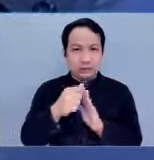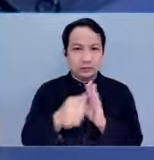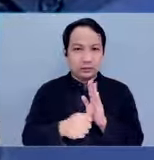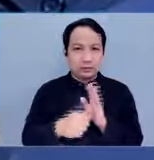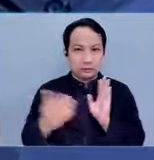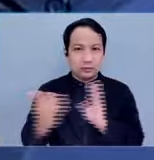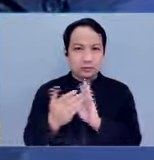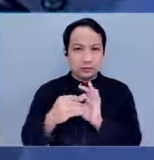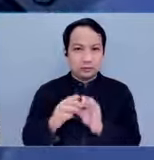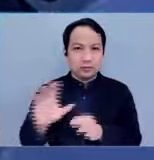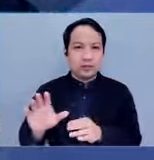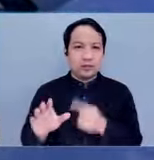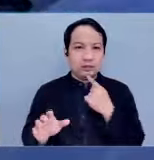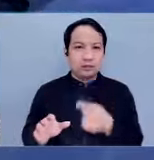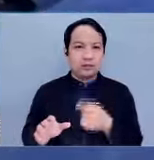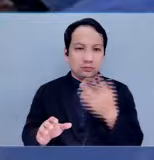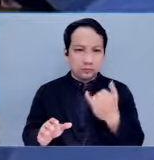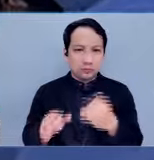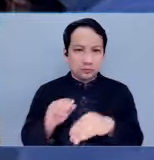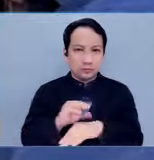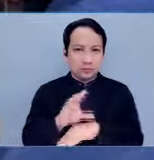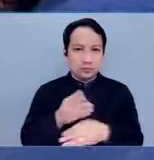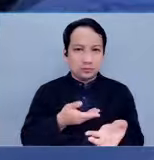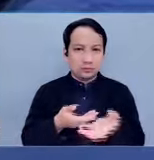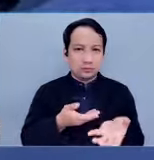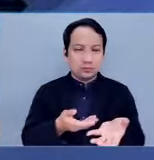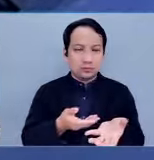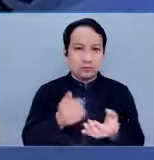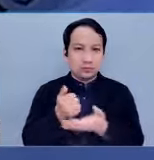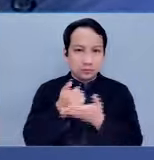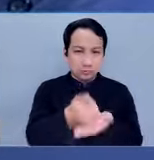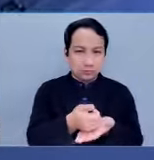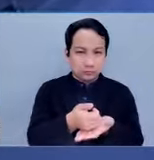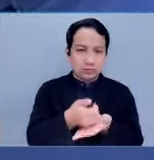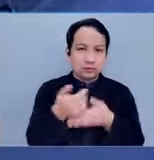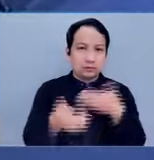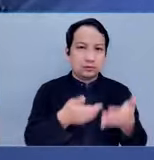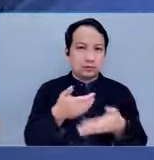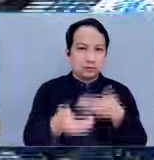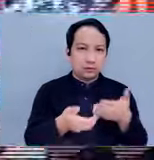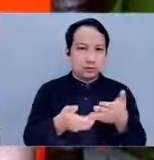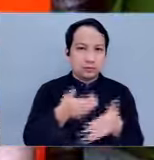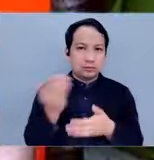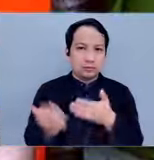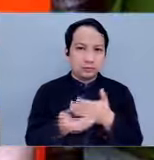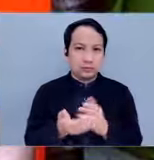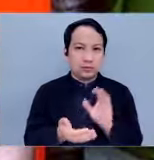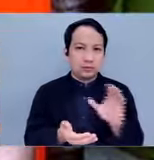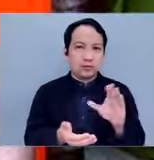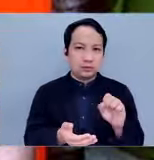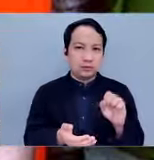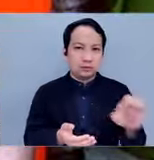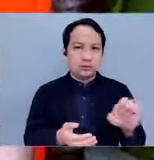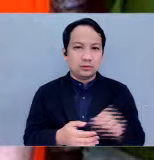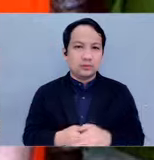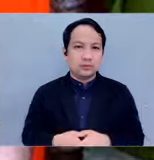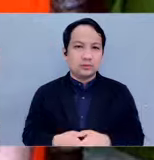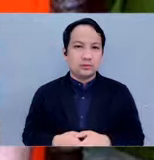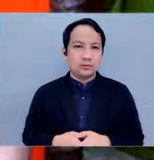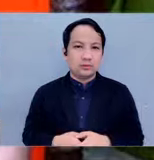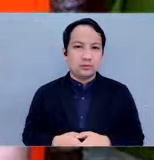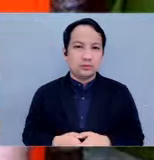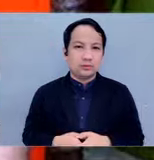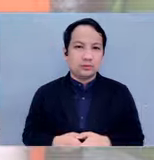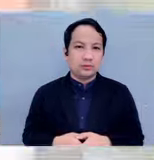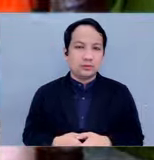kliyente dahil consultant lang daw siya o tumulong lang sa pagproseso ng pagsampa ng kaso. Graduate po ako ng